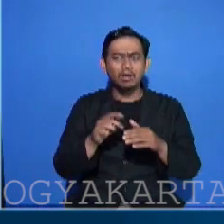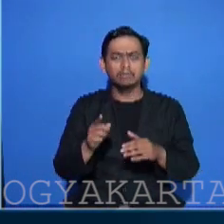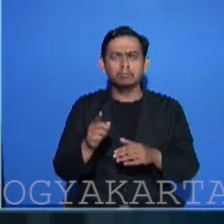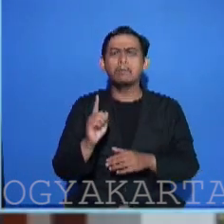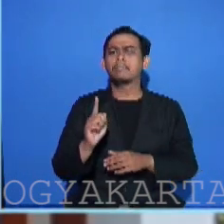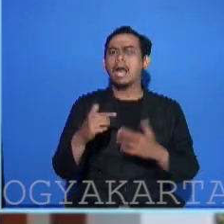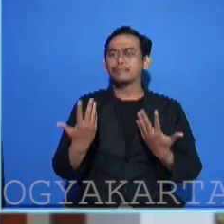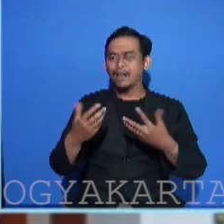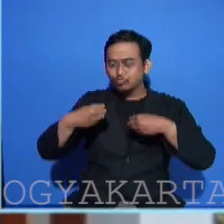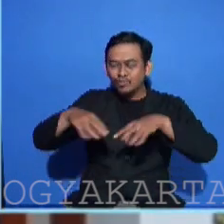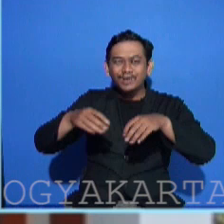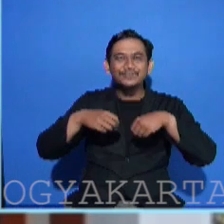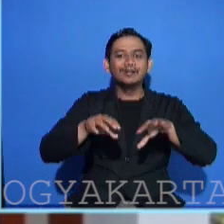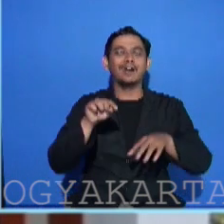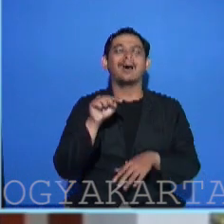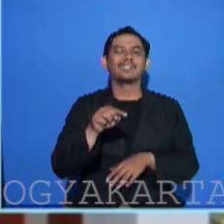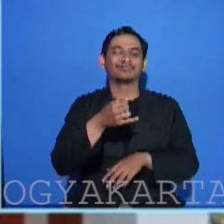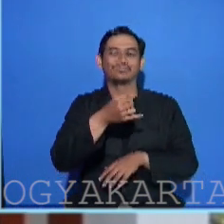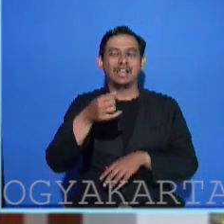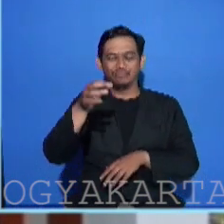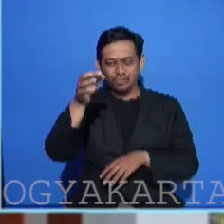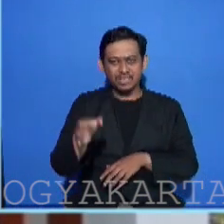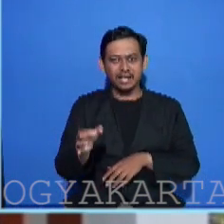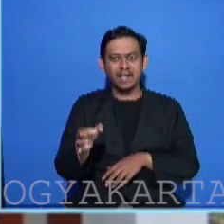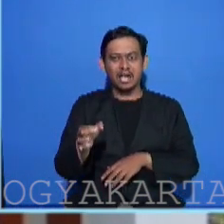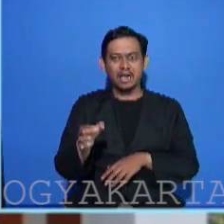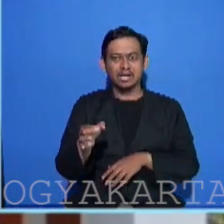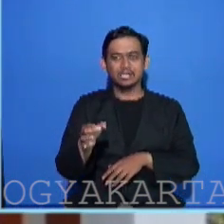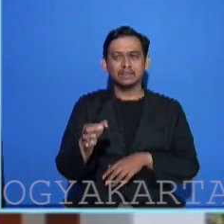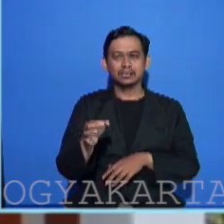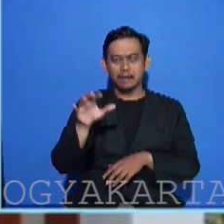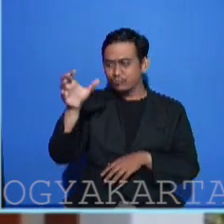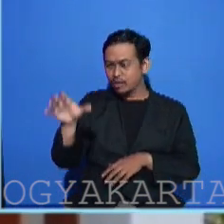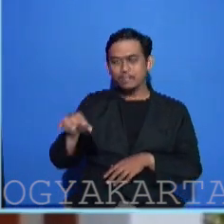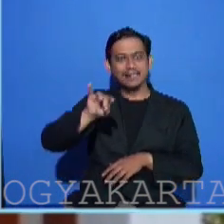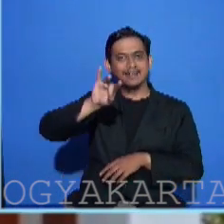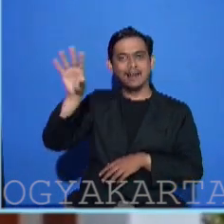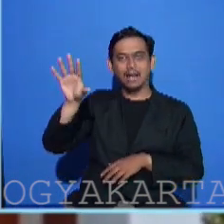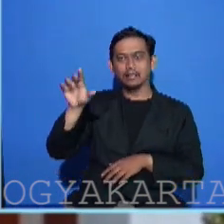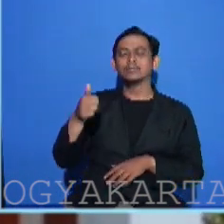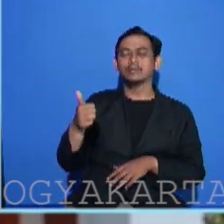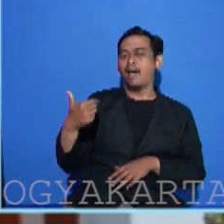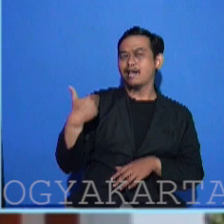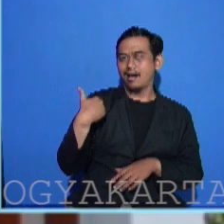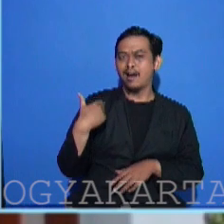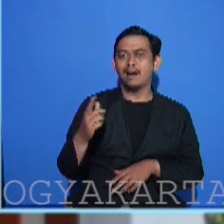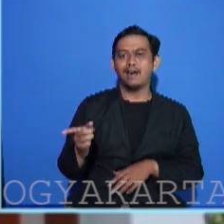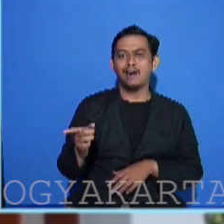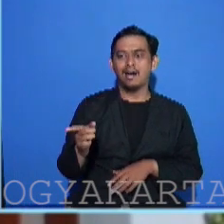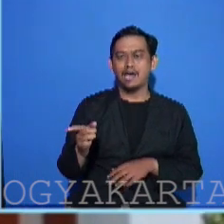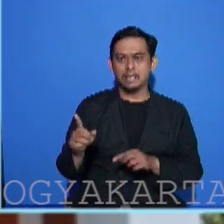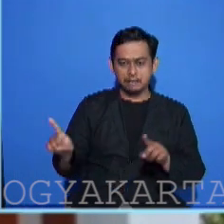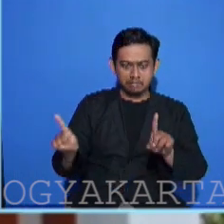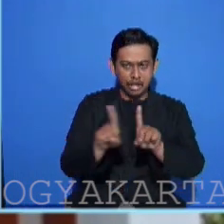kita banyak dari luar daerah makanya itu rajinra pengen juga nanti untuk mengembangkan dinding center Yang intinya nanti bisa mencukupi